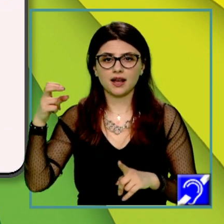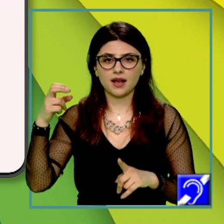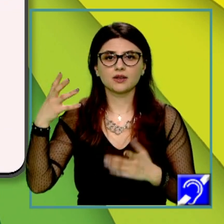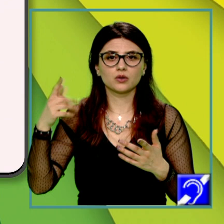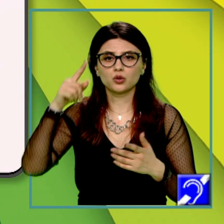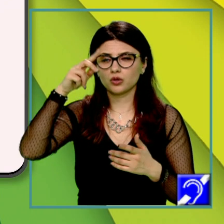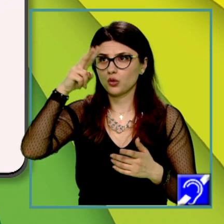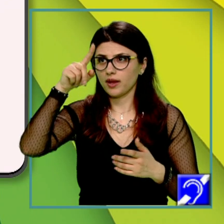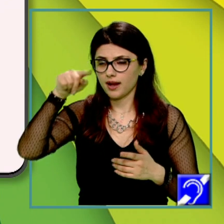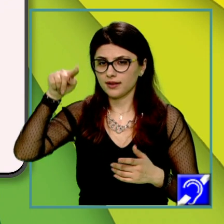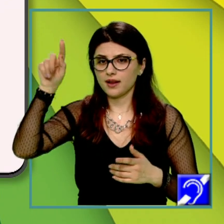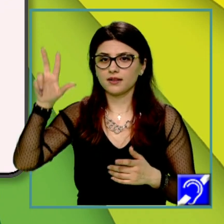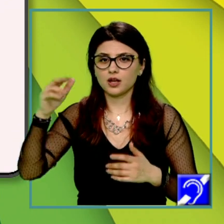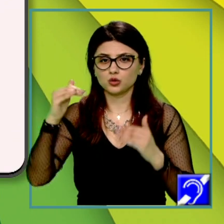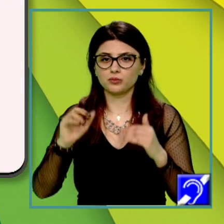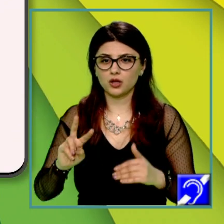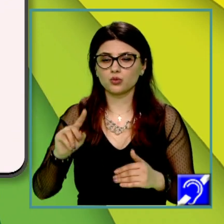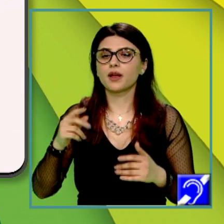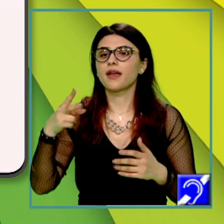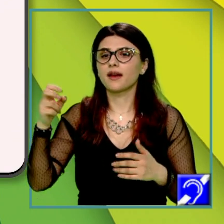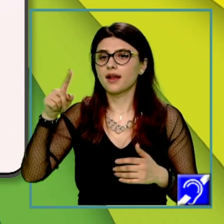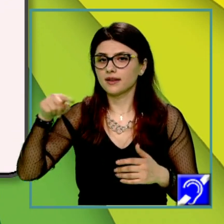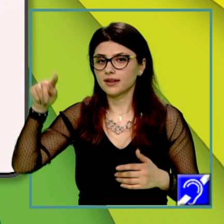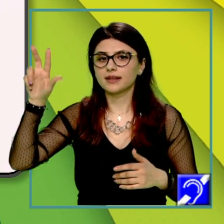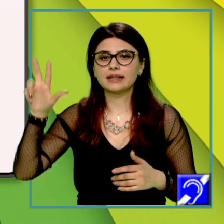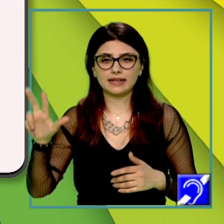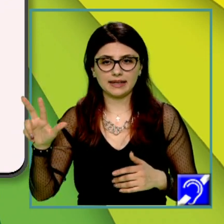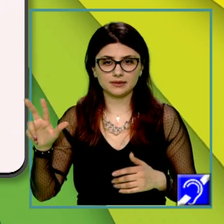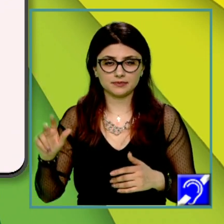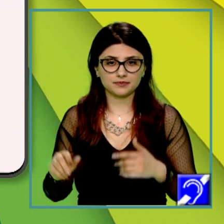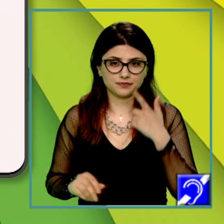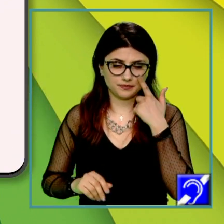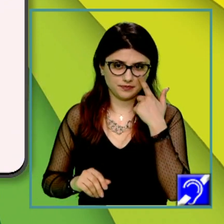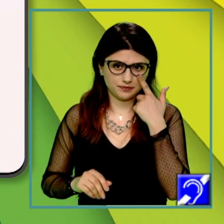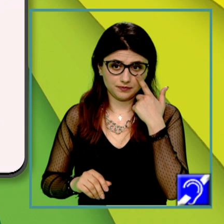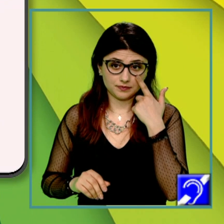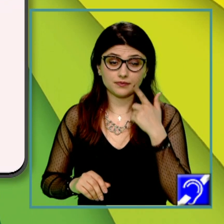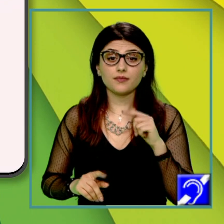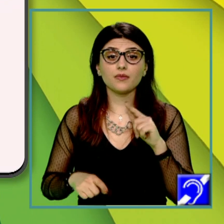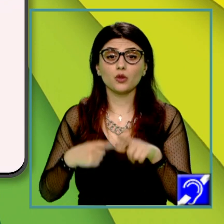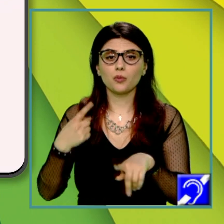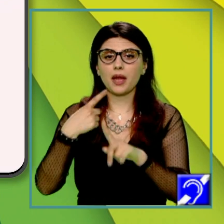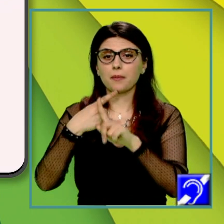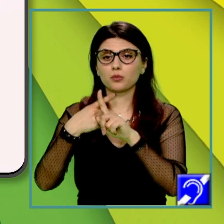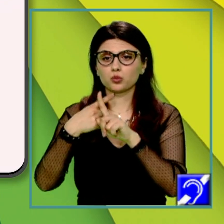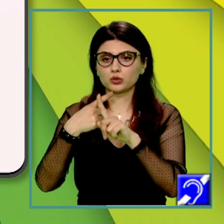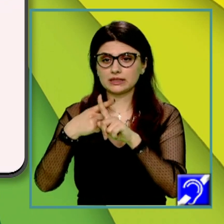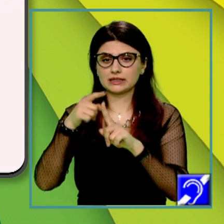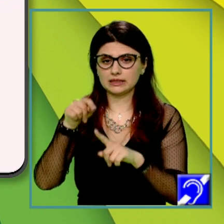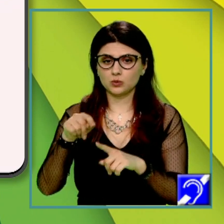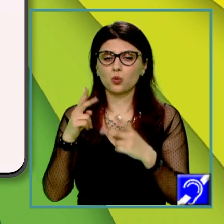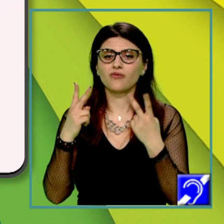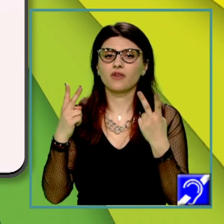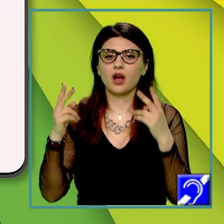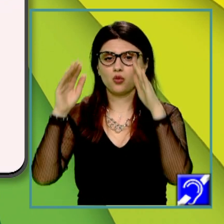2 radical din 3 supra 2 egal cu radical din 3 apoi înmulțim radical din 3 cu